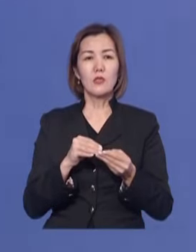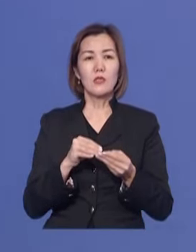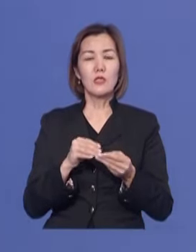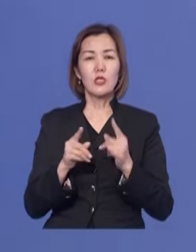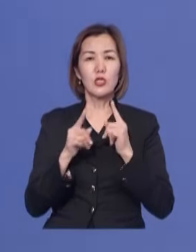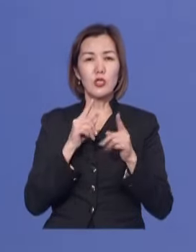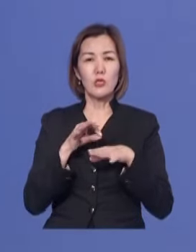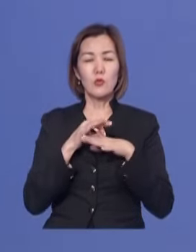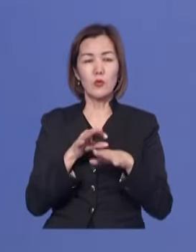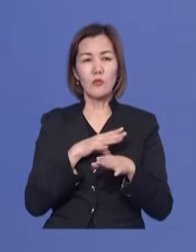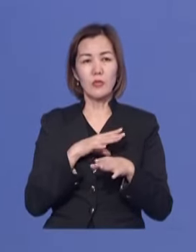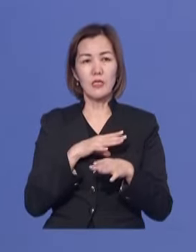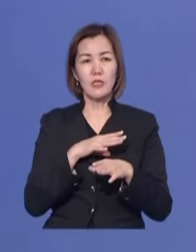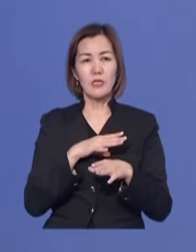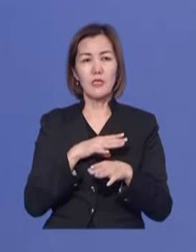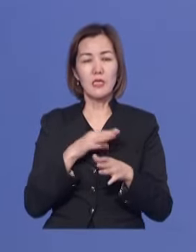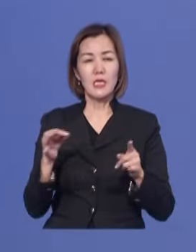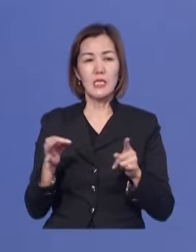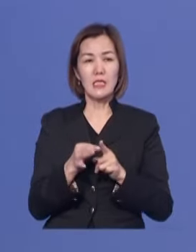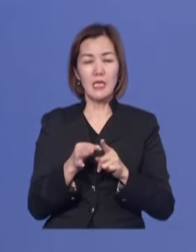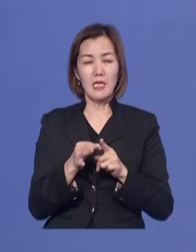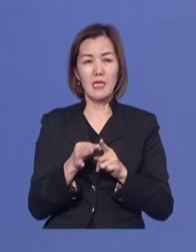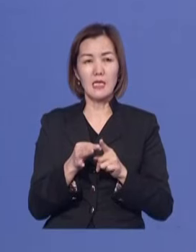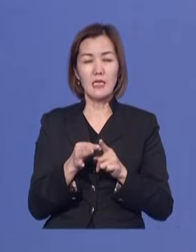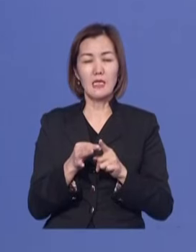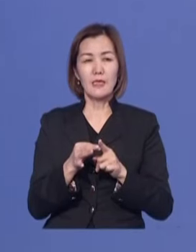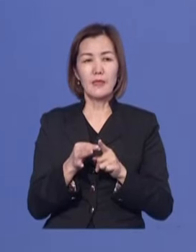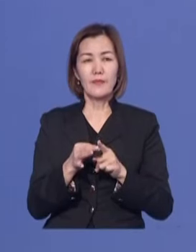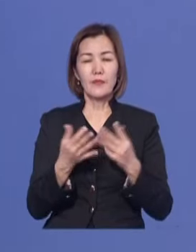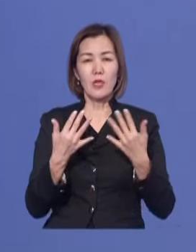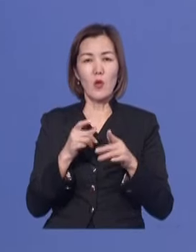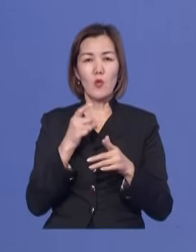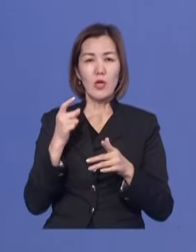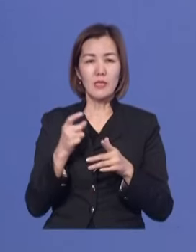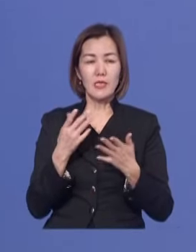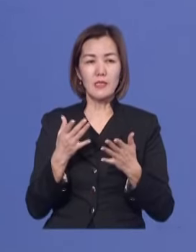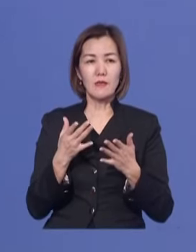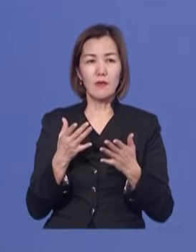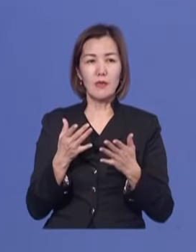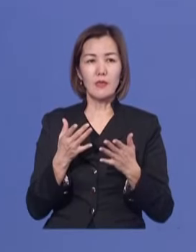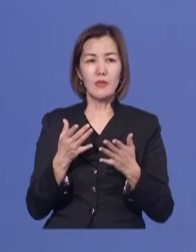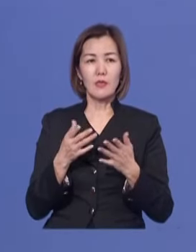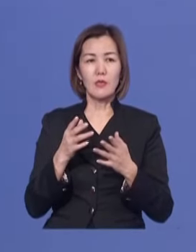Бұл салалық кеңеске мақсаты ауыл шаруашылық